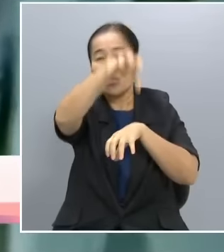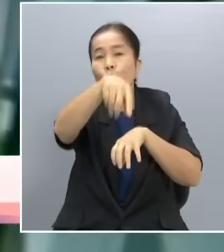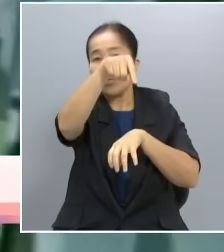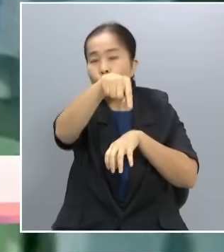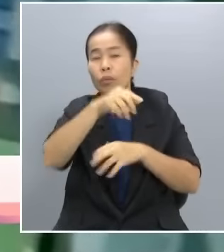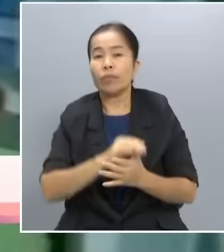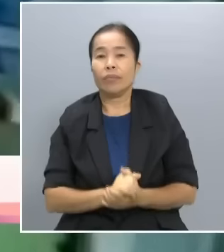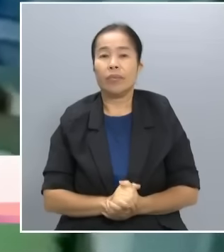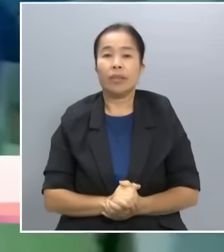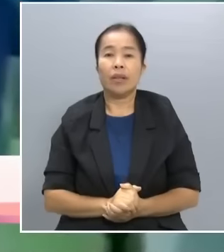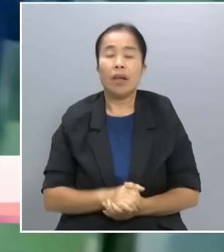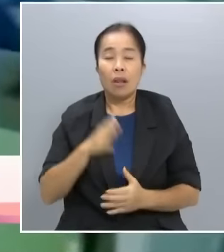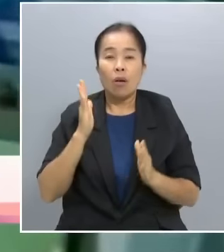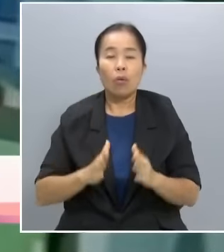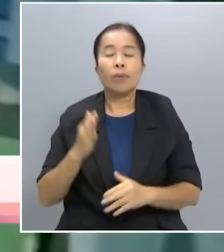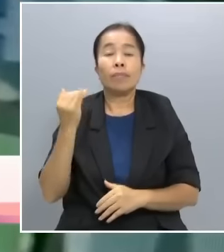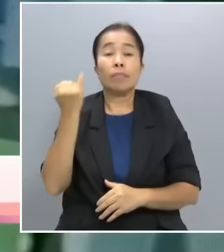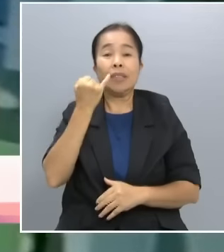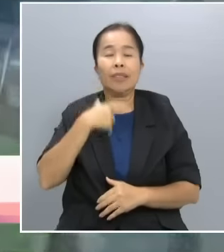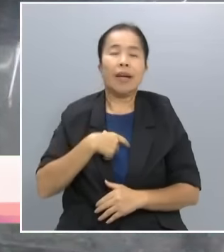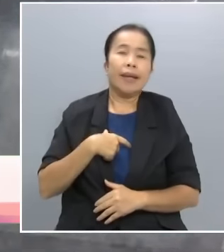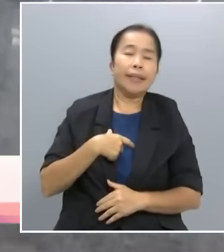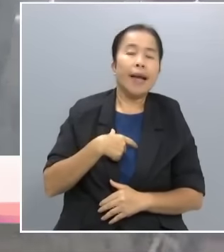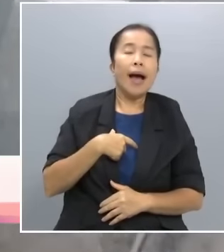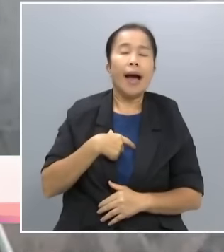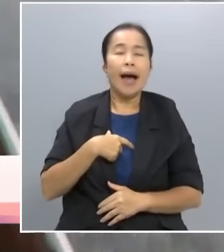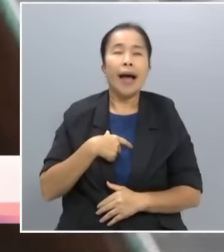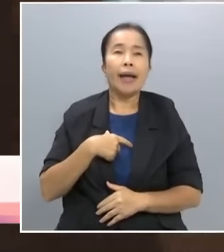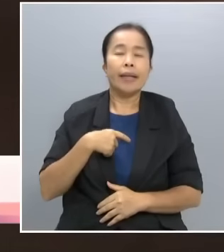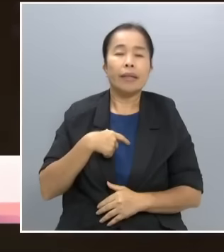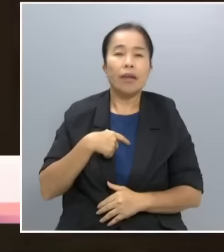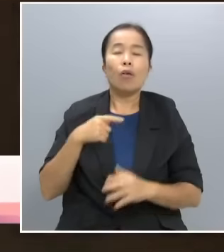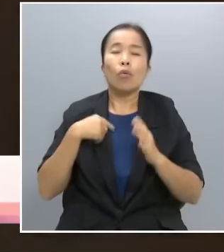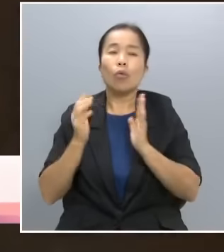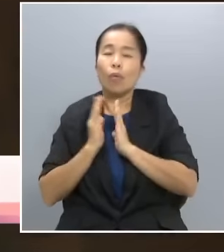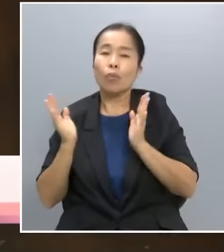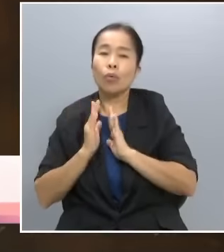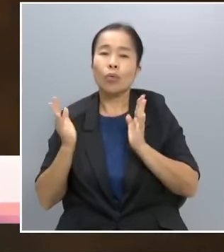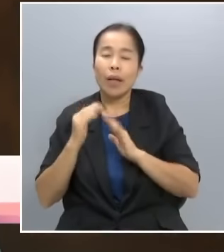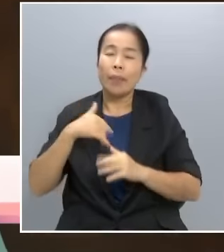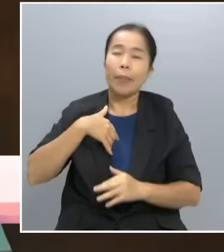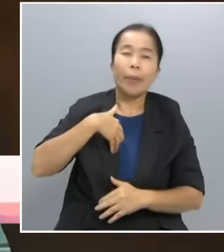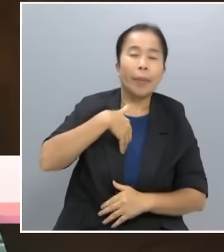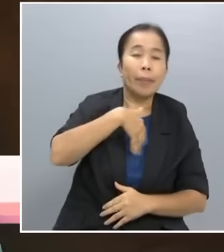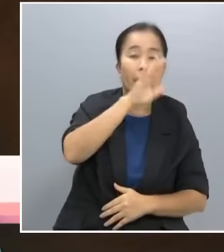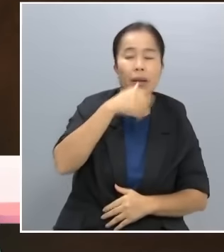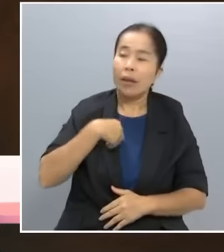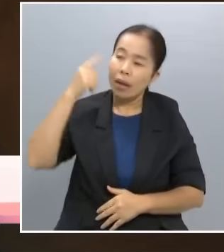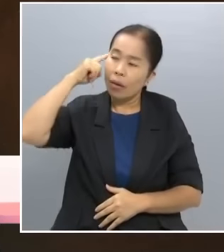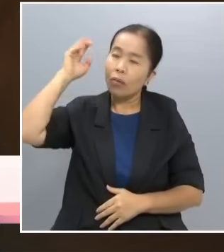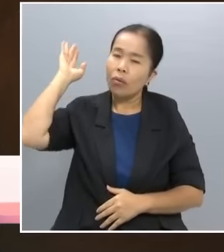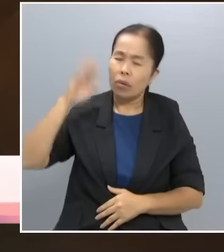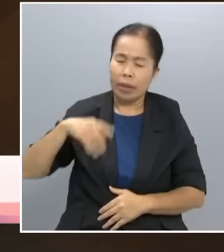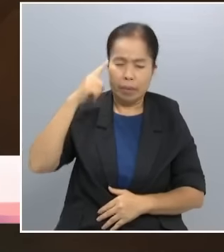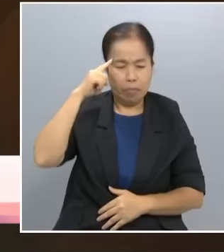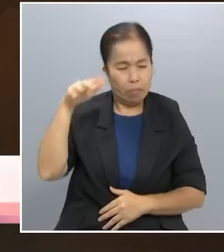นู่นคนร้ายเองเนี่ยนะฮะทำทีเหมือนจะเข้าใจครับพูดขอบคุณแล้วก็ออกไปตนเองเนี่ยรู้สึกถึงความผิดป